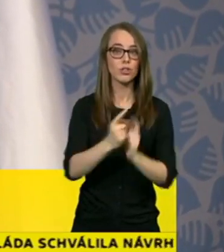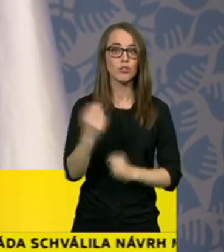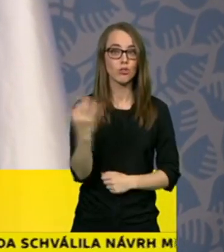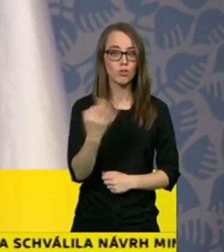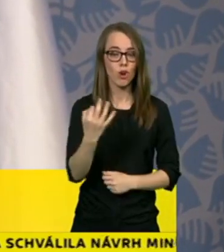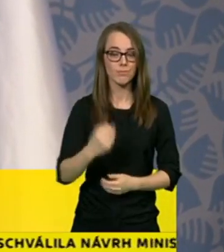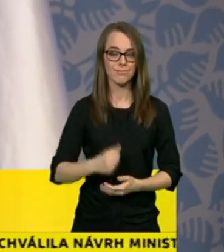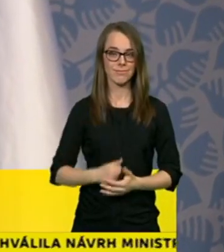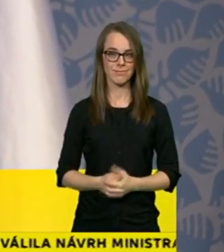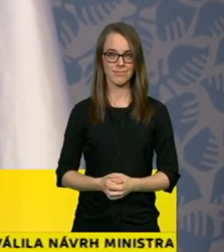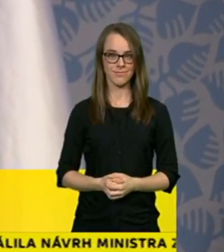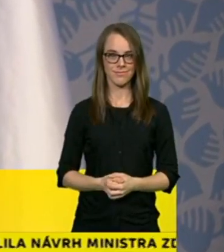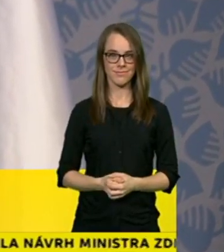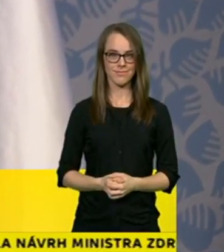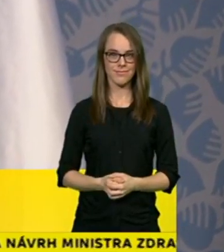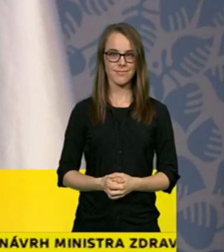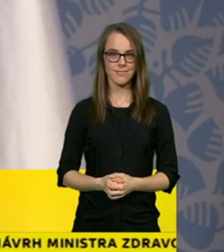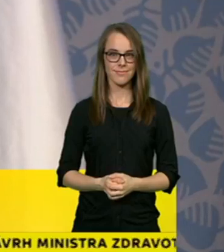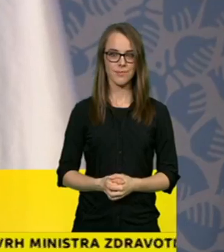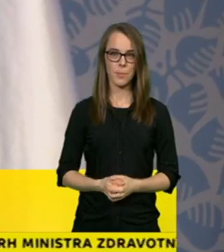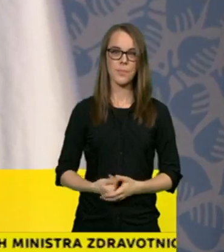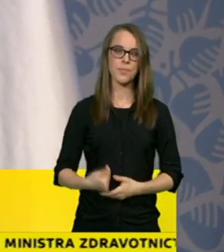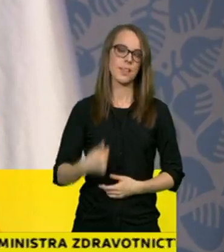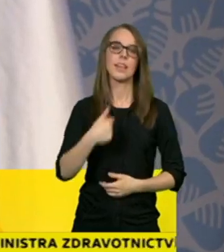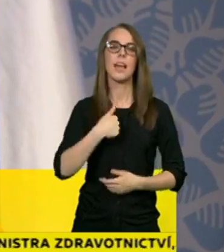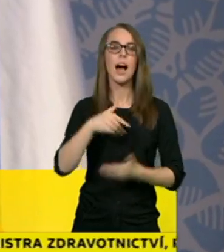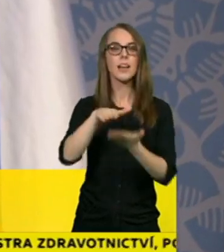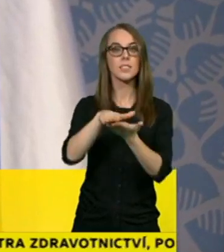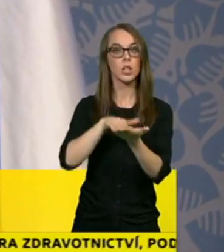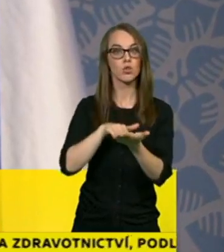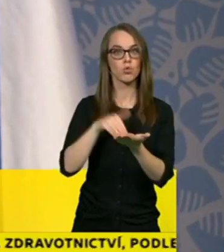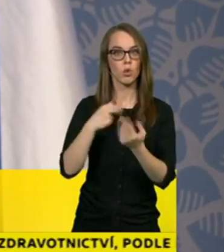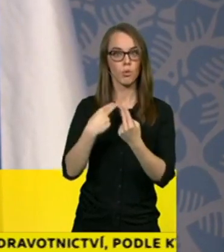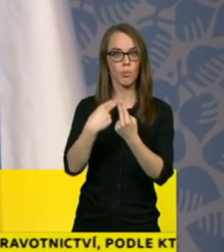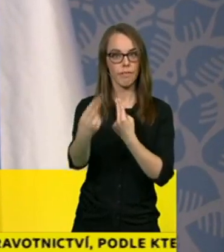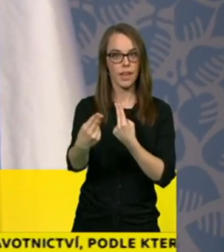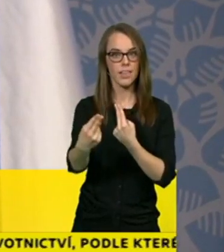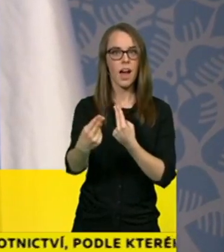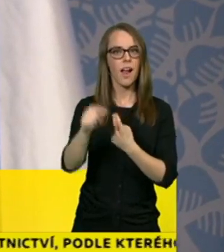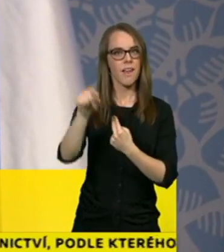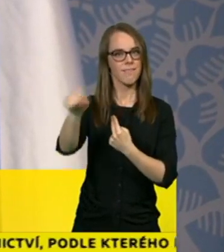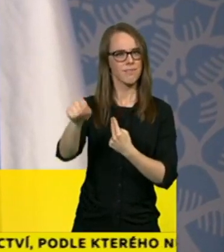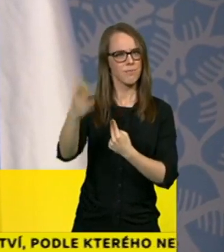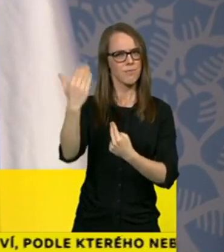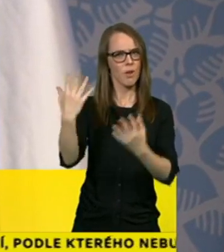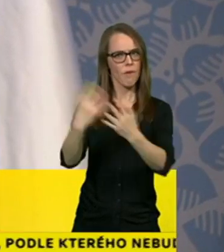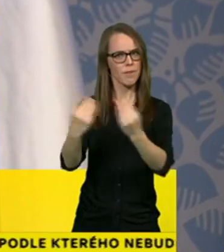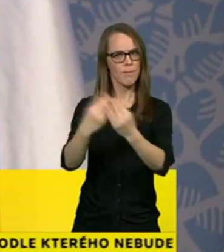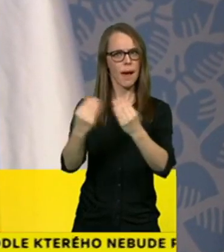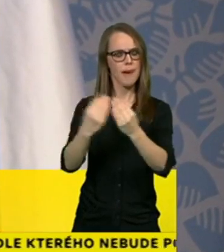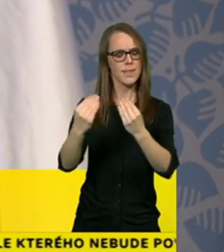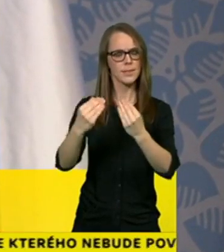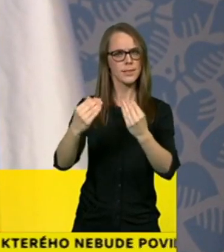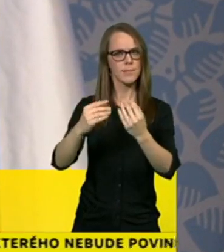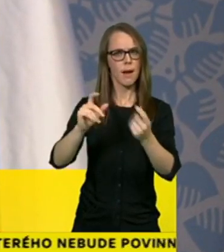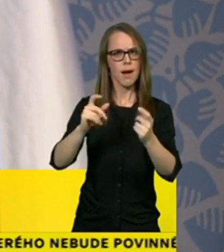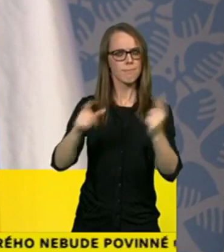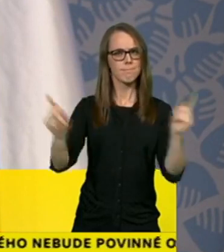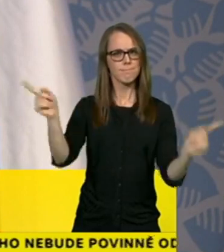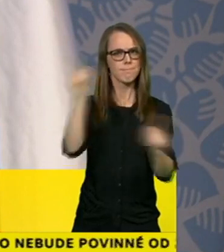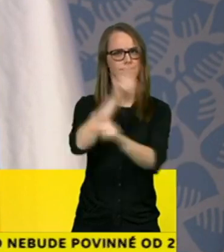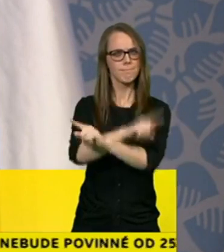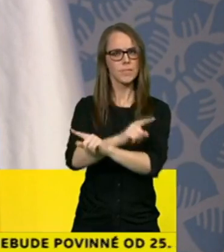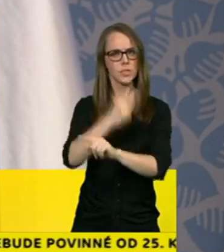Jestli mohu tedy začít, ono byste to řekla trošku obráceně. Já jsem hovořil o tom, že samozřejmě je tady nějaká celospolečenská debata